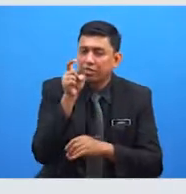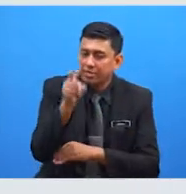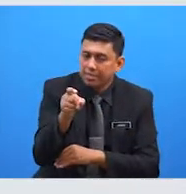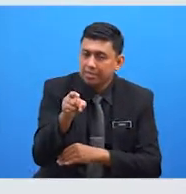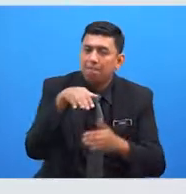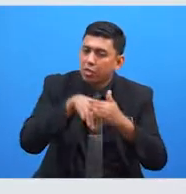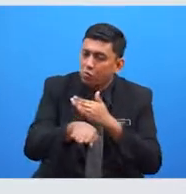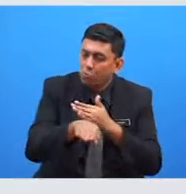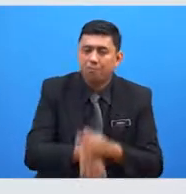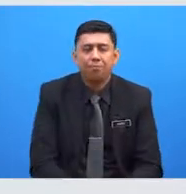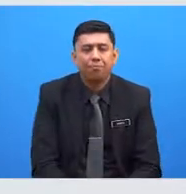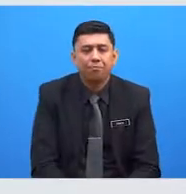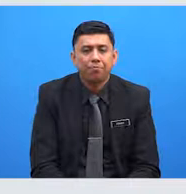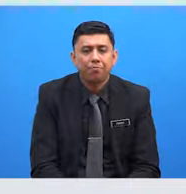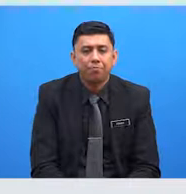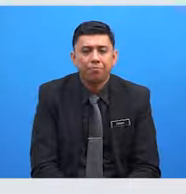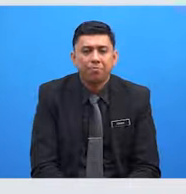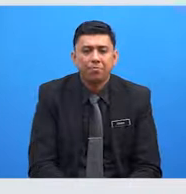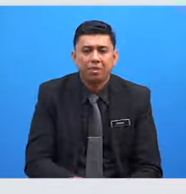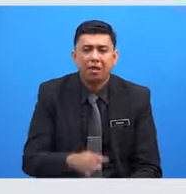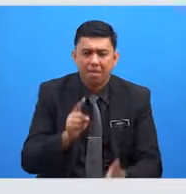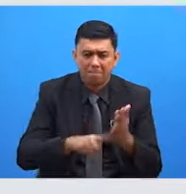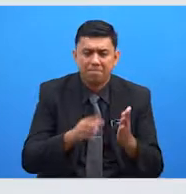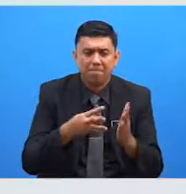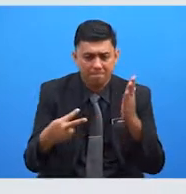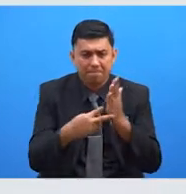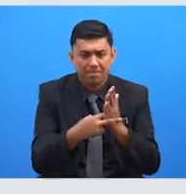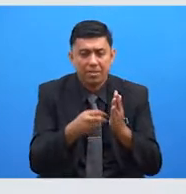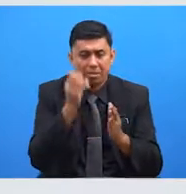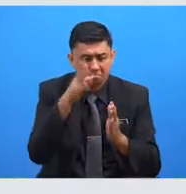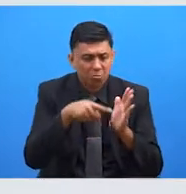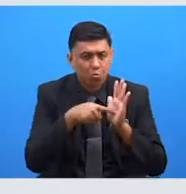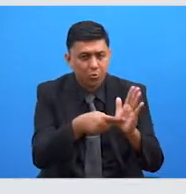login. Apakah mesej yang akan dipaparkan?